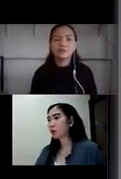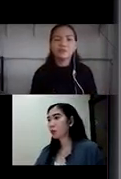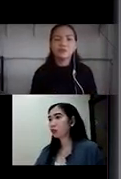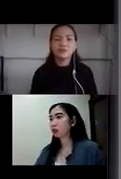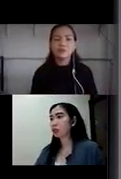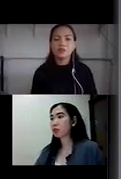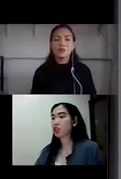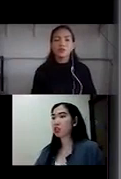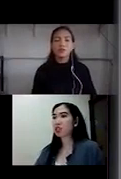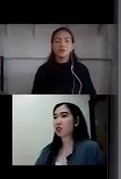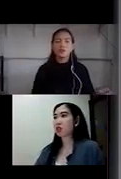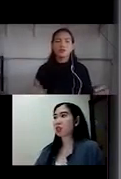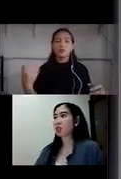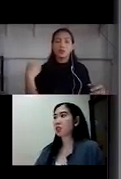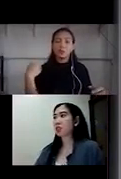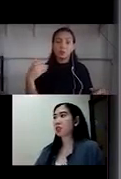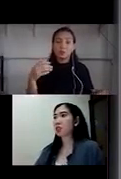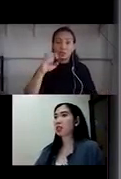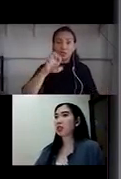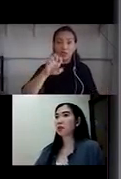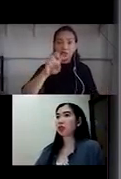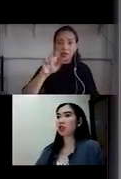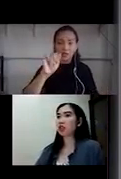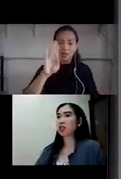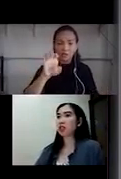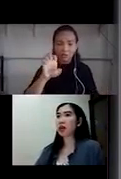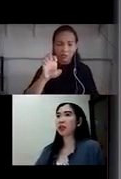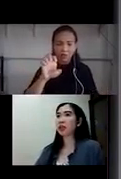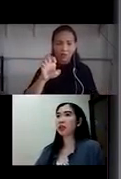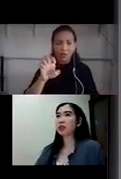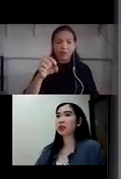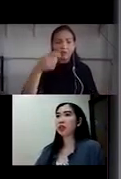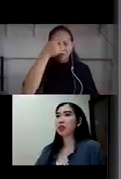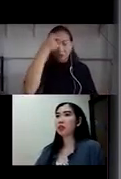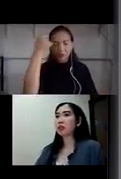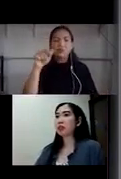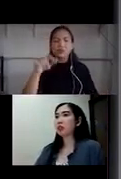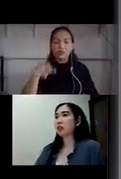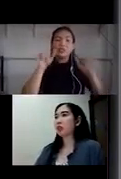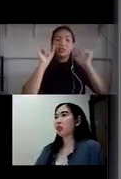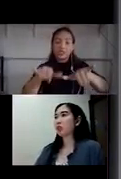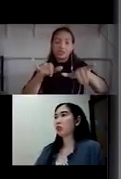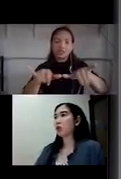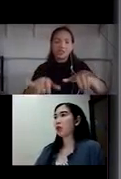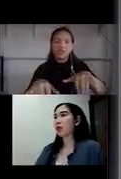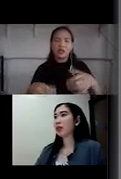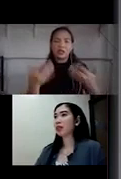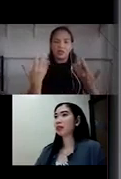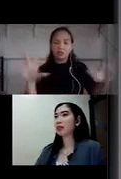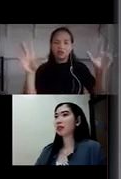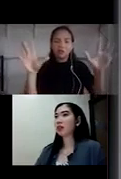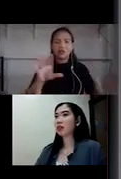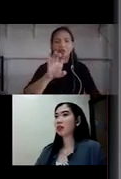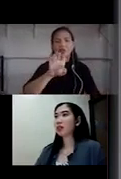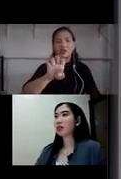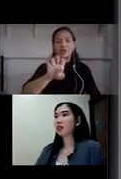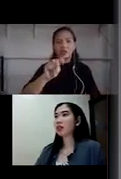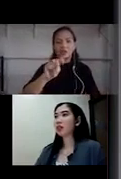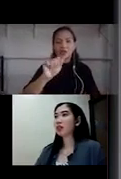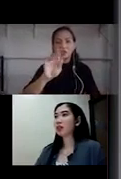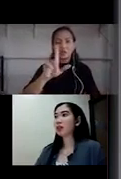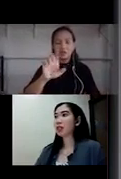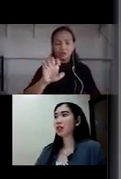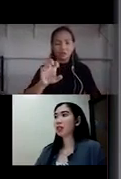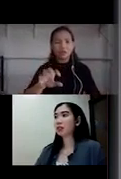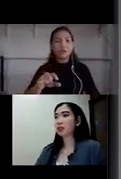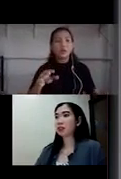hindi naka-enable yung save changes ko kasi talaga naka-enable na siya sa akin. Okay? Yan. So, again, all settings,